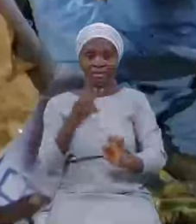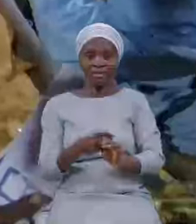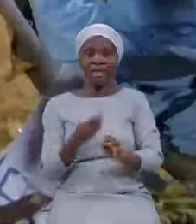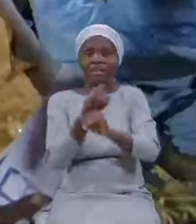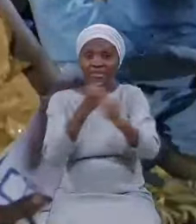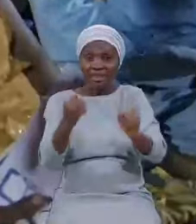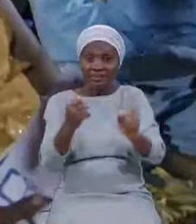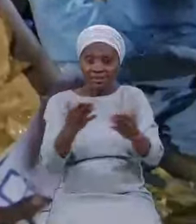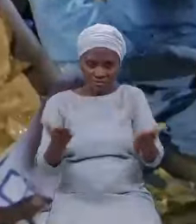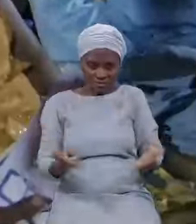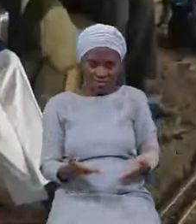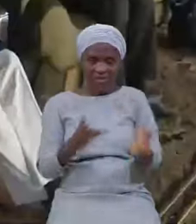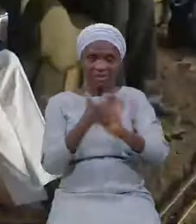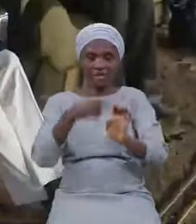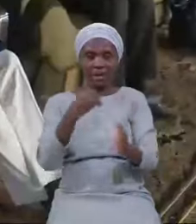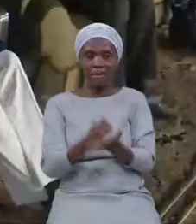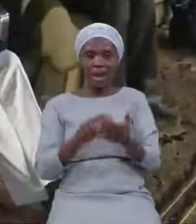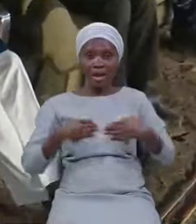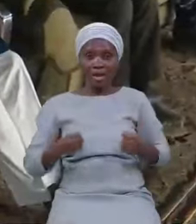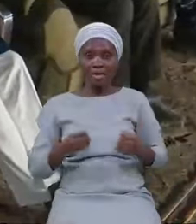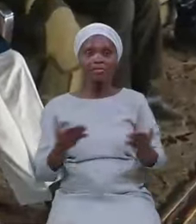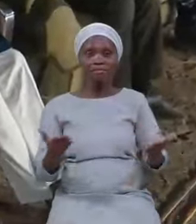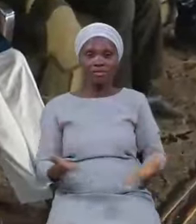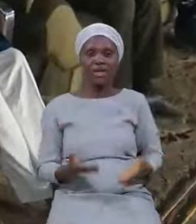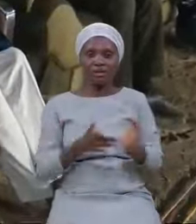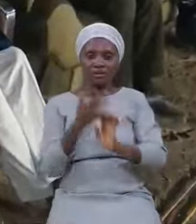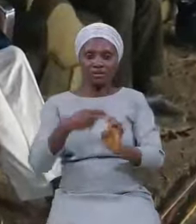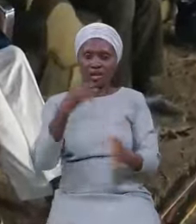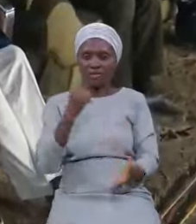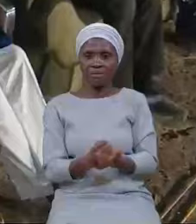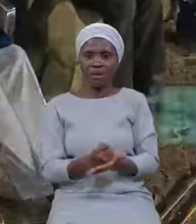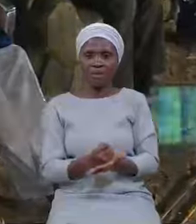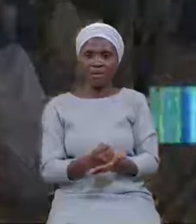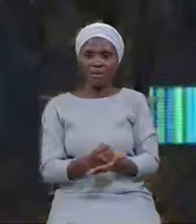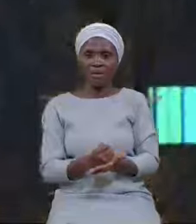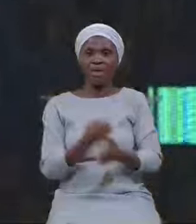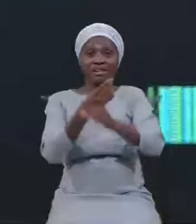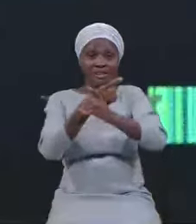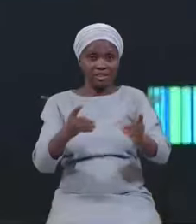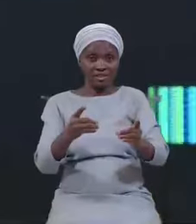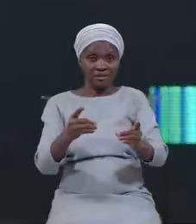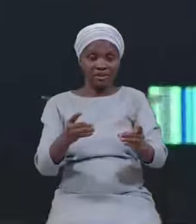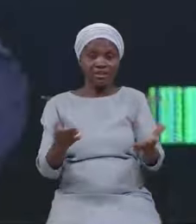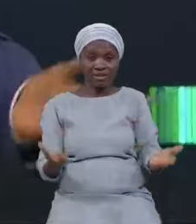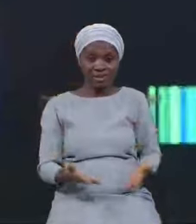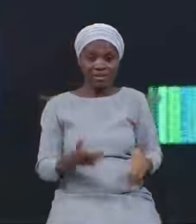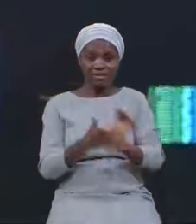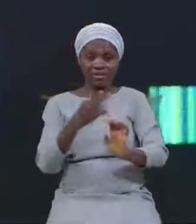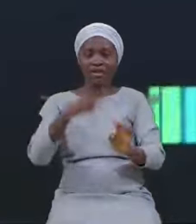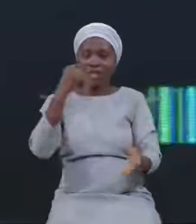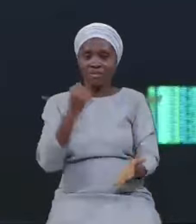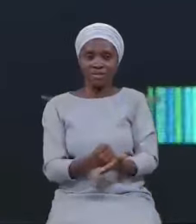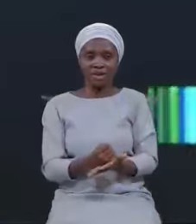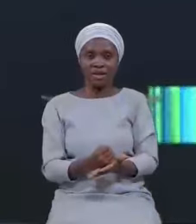guérison. Amen. La délivrance. Amen. La joie